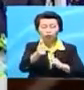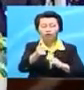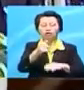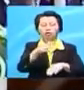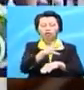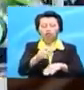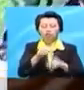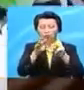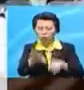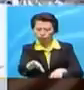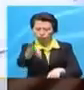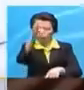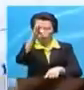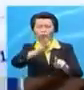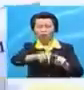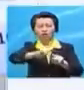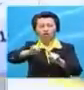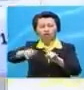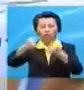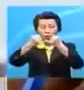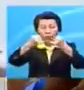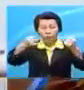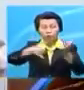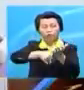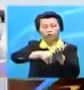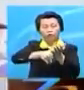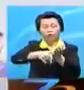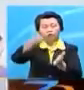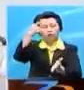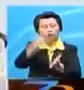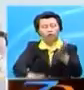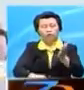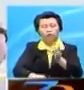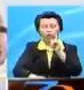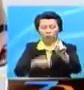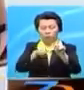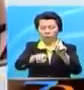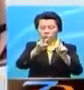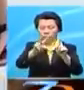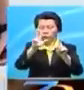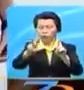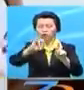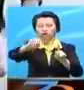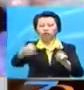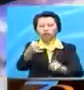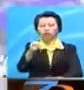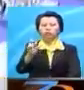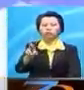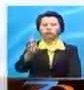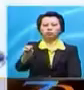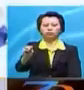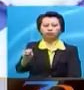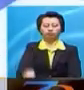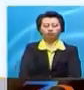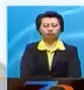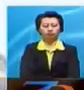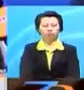Austin dan menemukan pelbagai jenis dadah bernilai 1.23 juta ringgit.